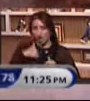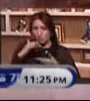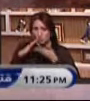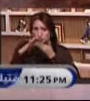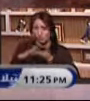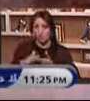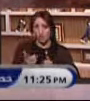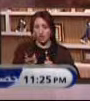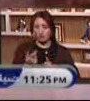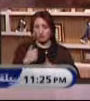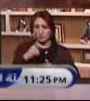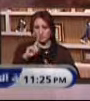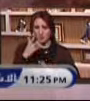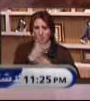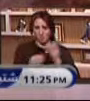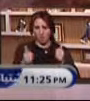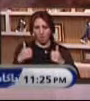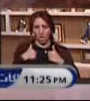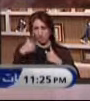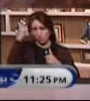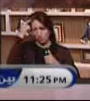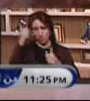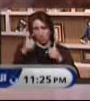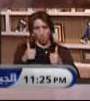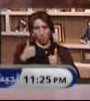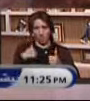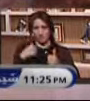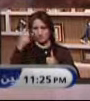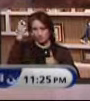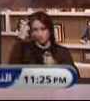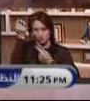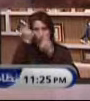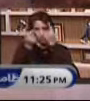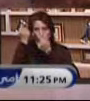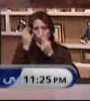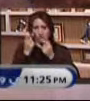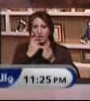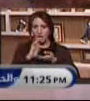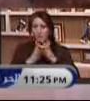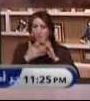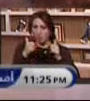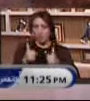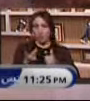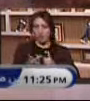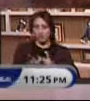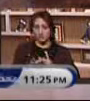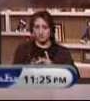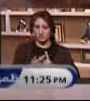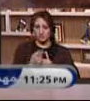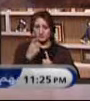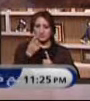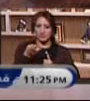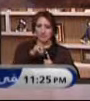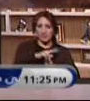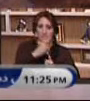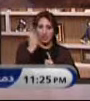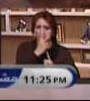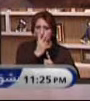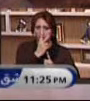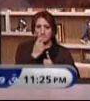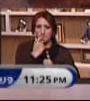ابدا انا مولود صحيح البدن وانا ورثت هذه القطعان كابرا عن كابر. التاني نفس القضية، التاني قال